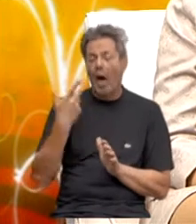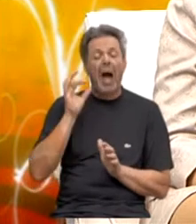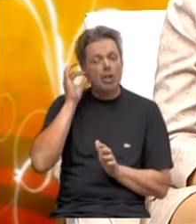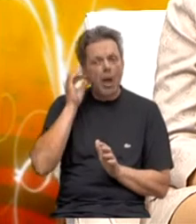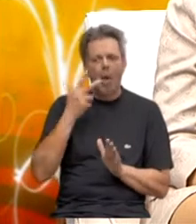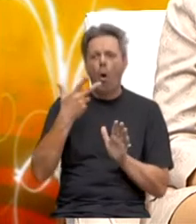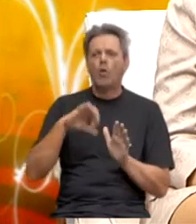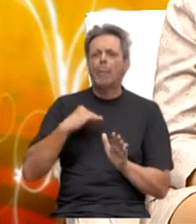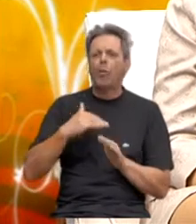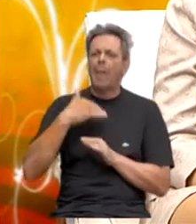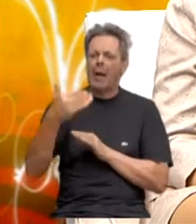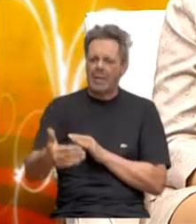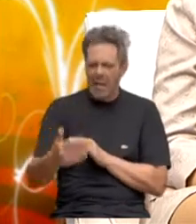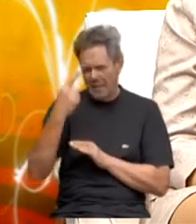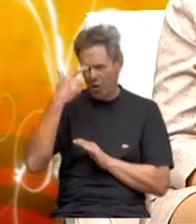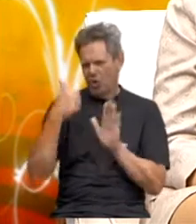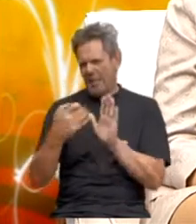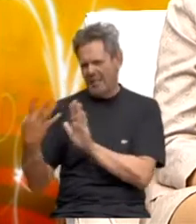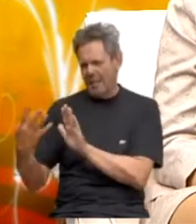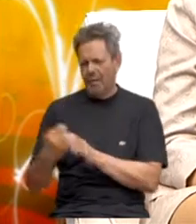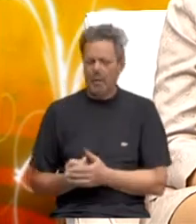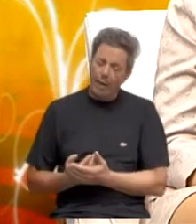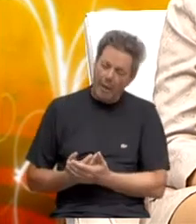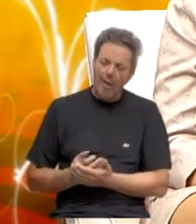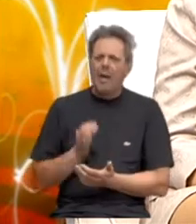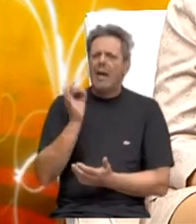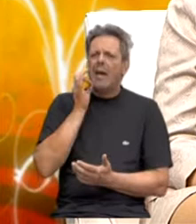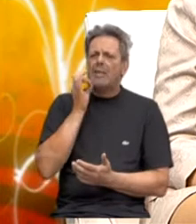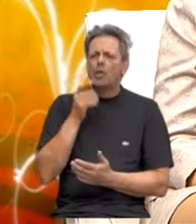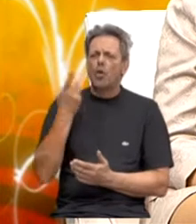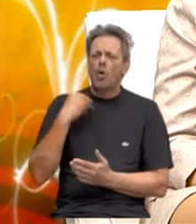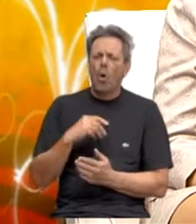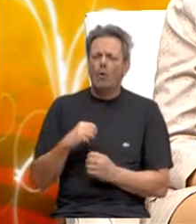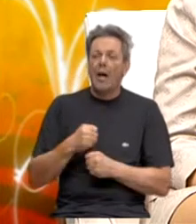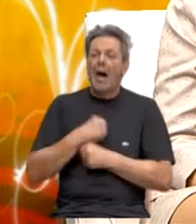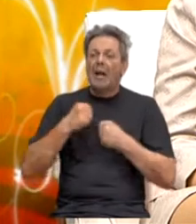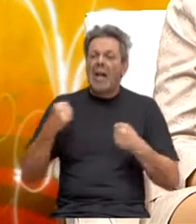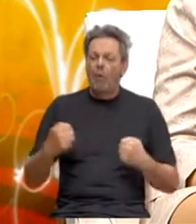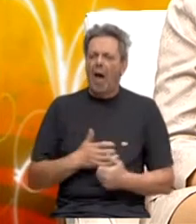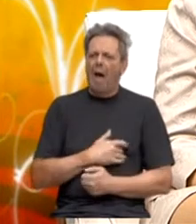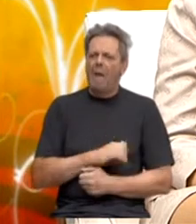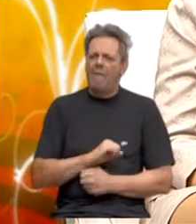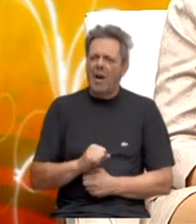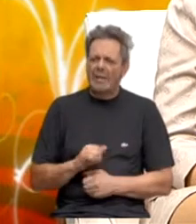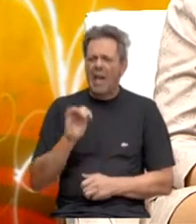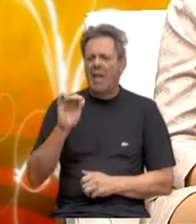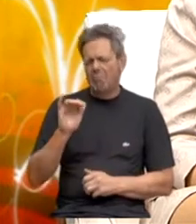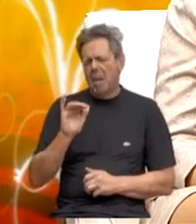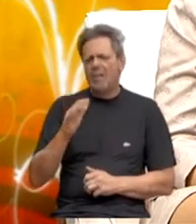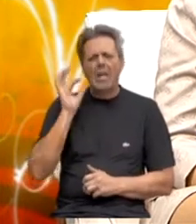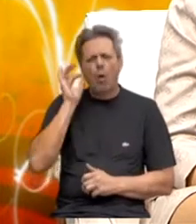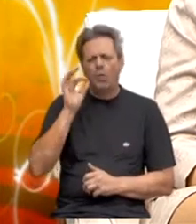kasnije. S tim da poboljevanje, odnosno rizičnost od razvoja akutnog infarkta se javlja kod žena negdje